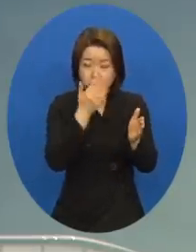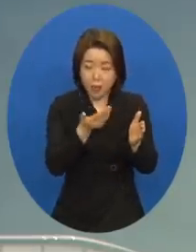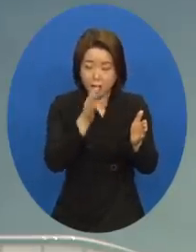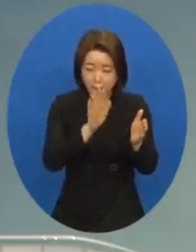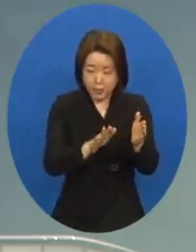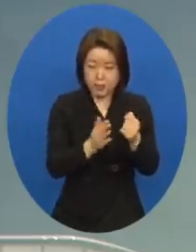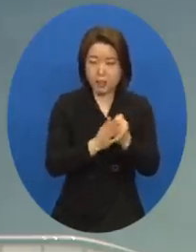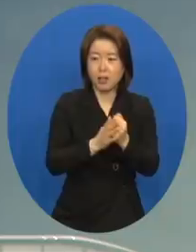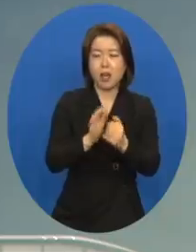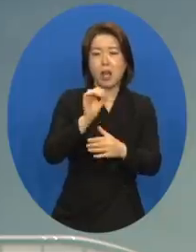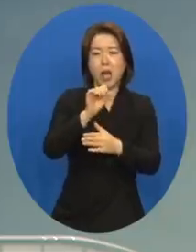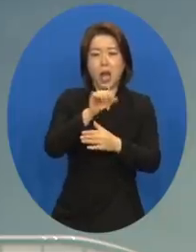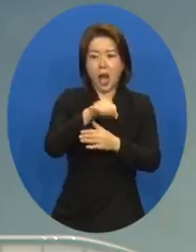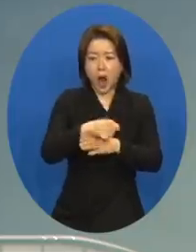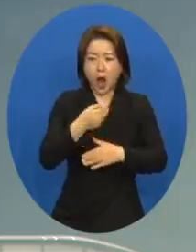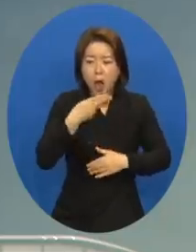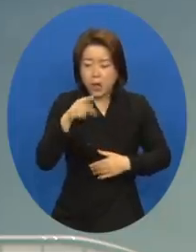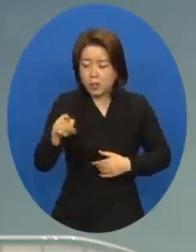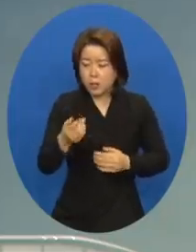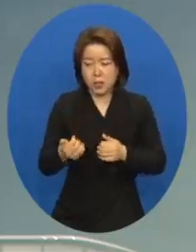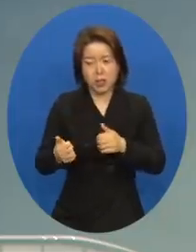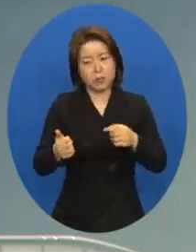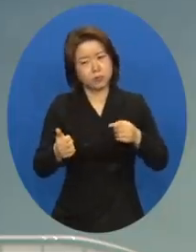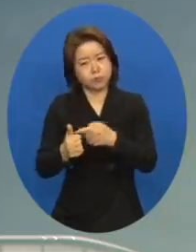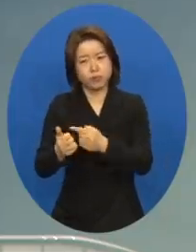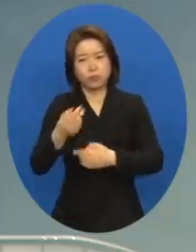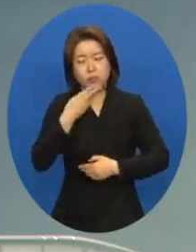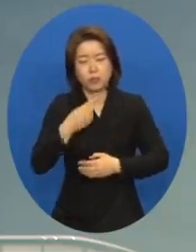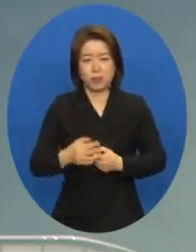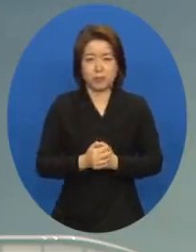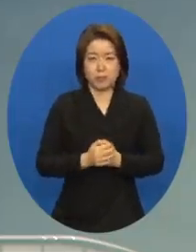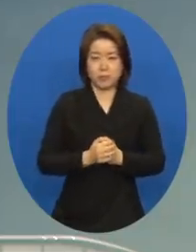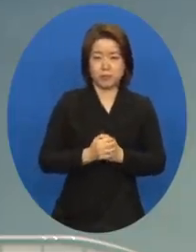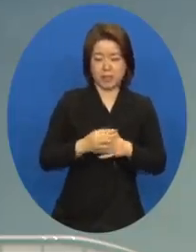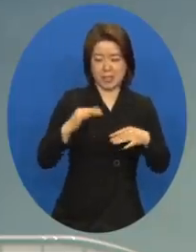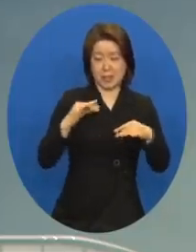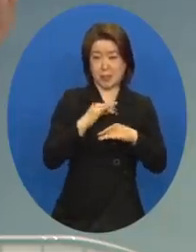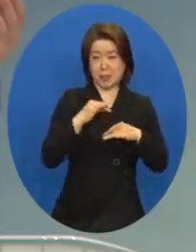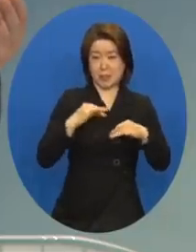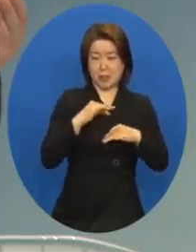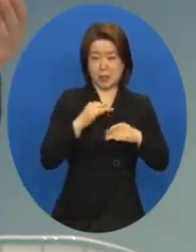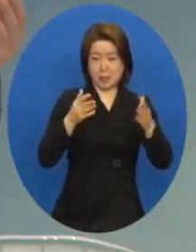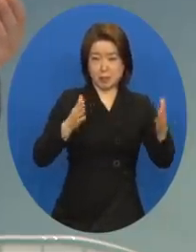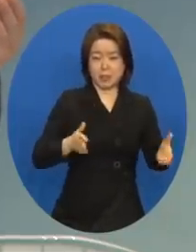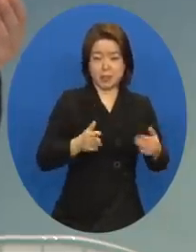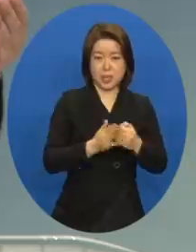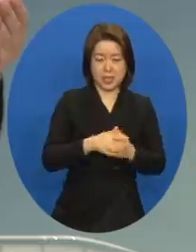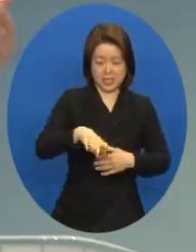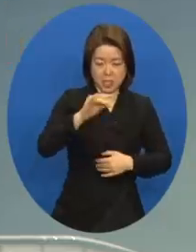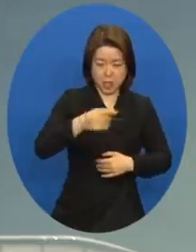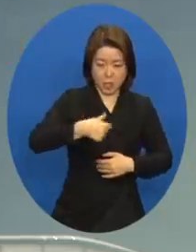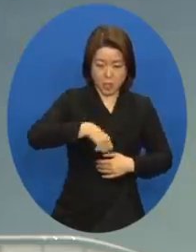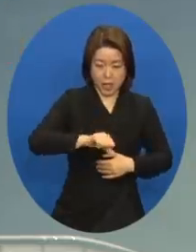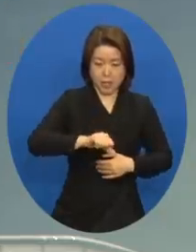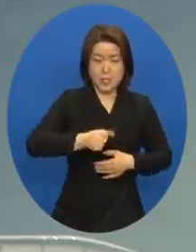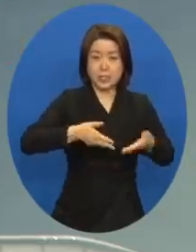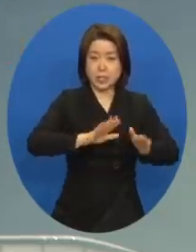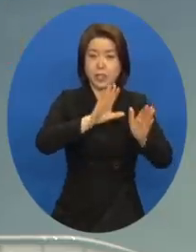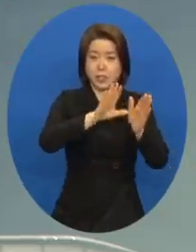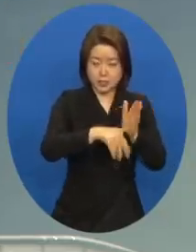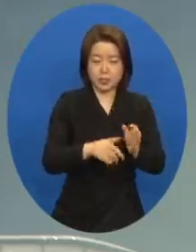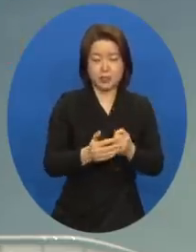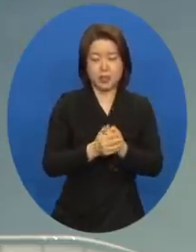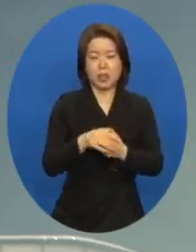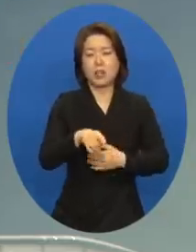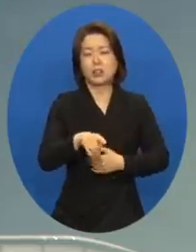밧세바와 사이에서 첫 아들이 태어났을 때 그 아들이 죽어가는 겁니다. 다윗이